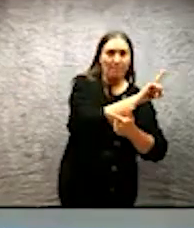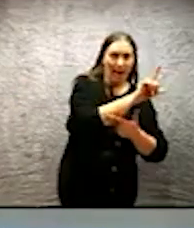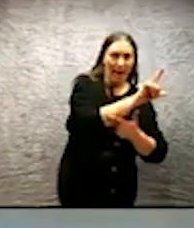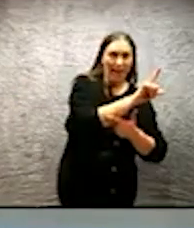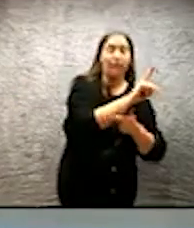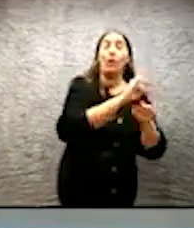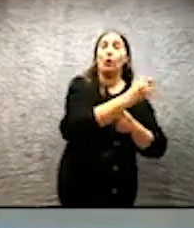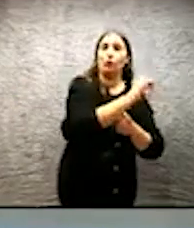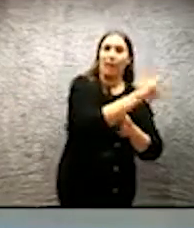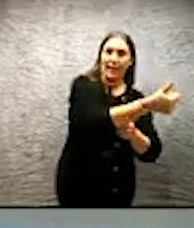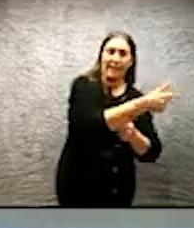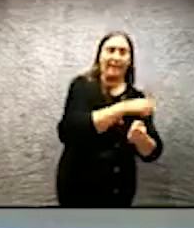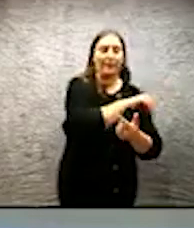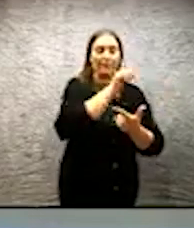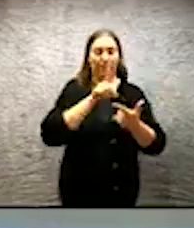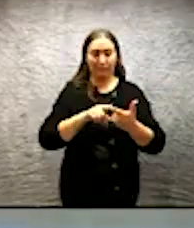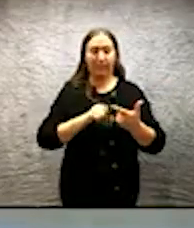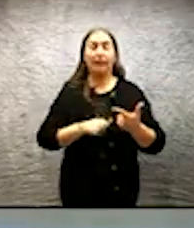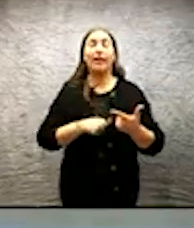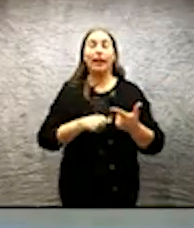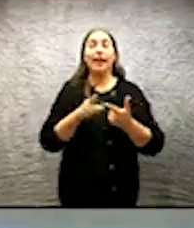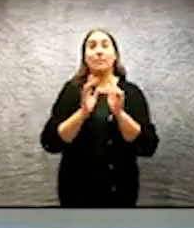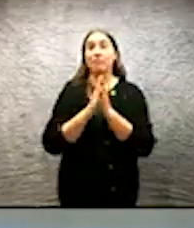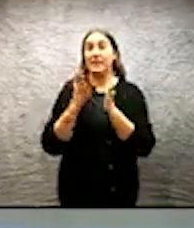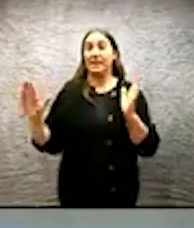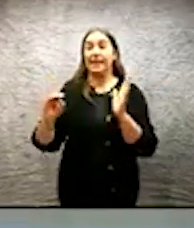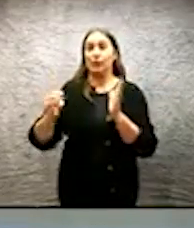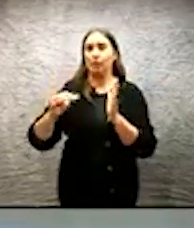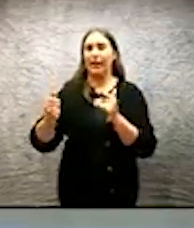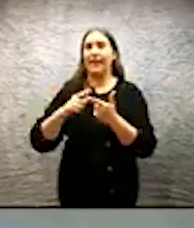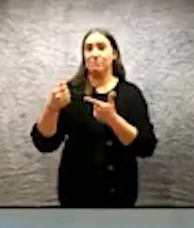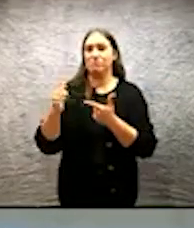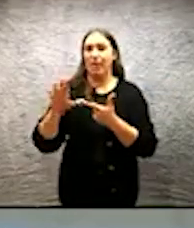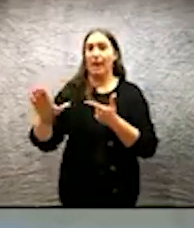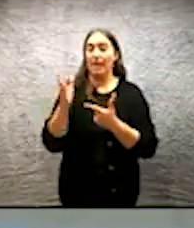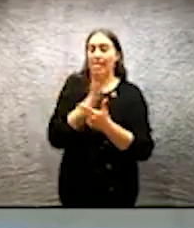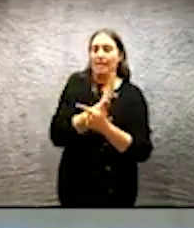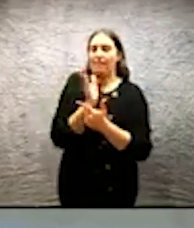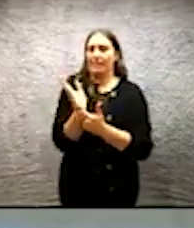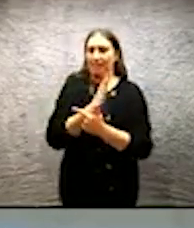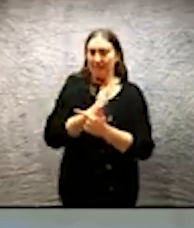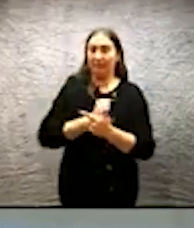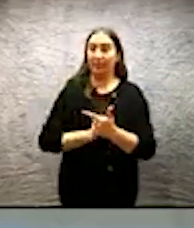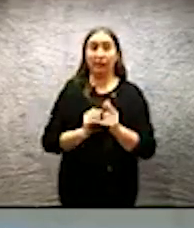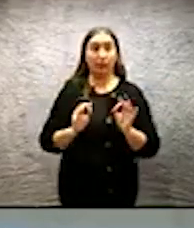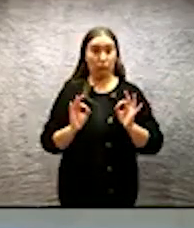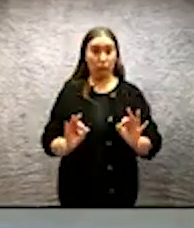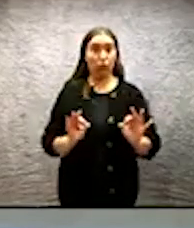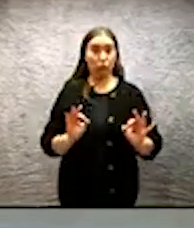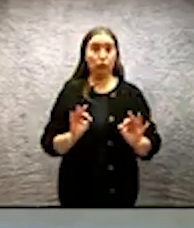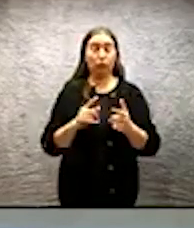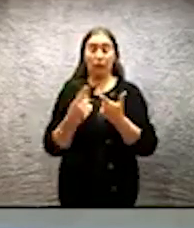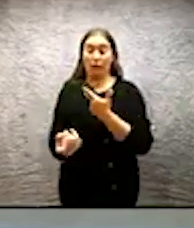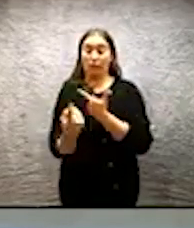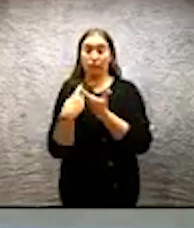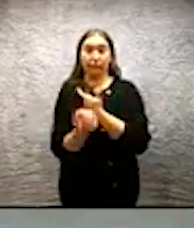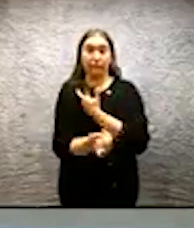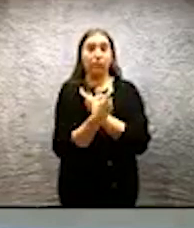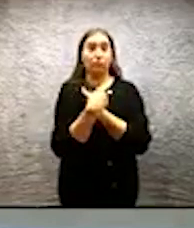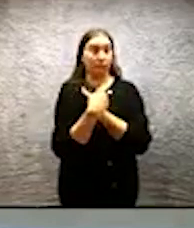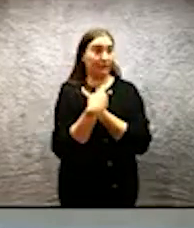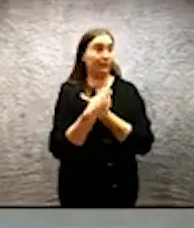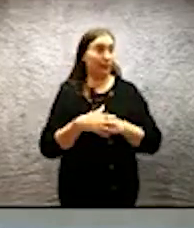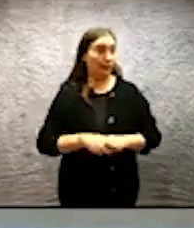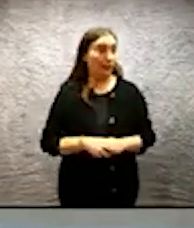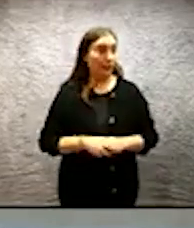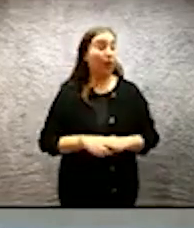médiathèque numérique métropolitaine. Et pour pouvoir être adhérent de cette